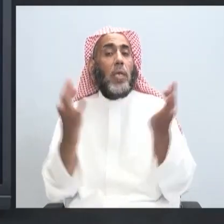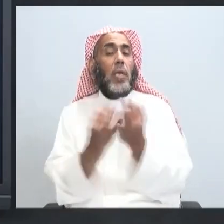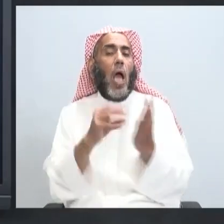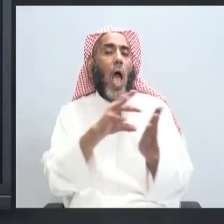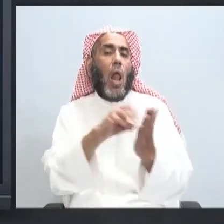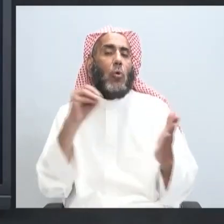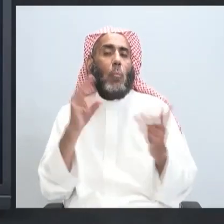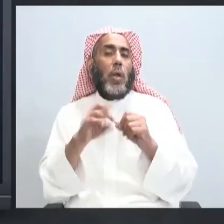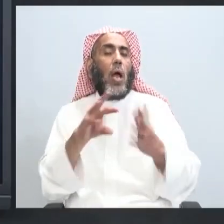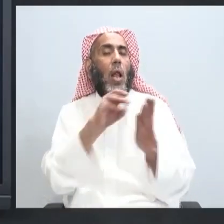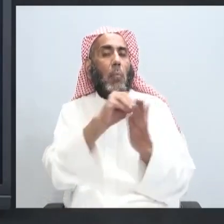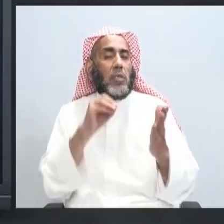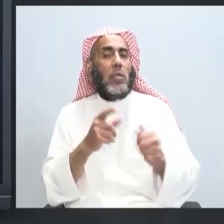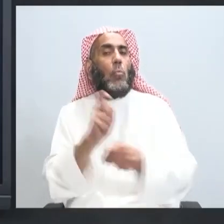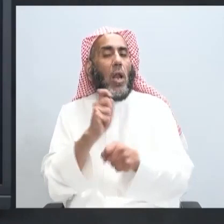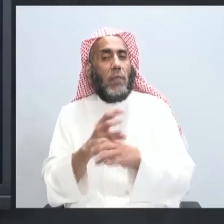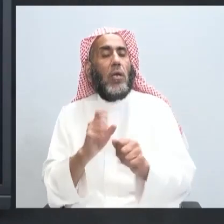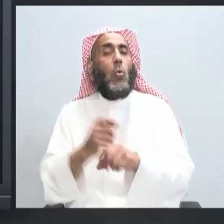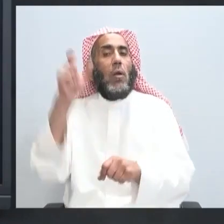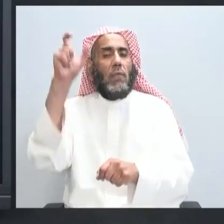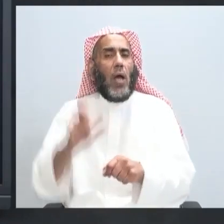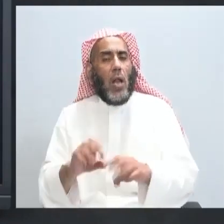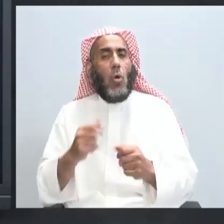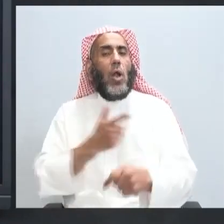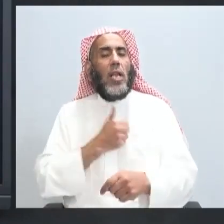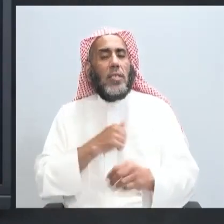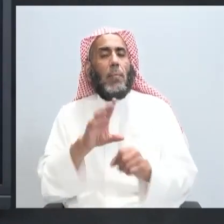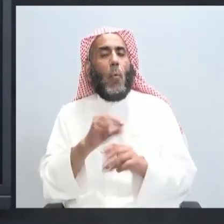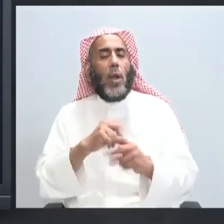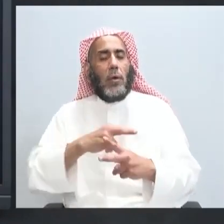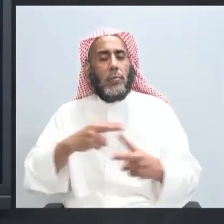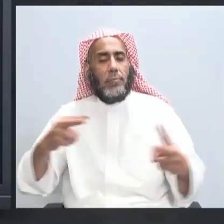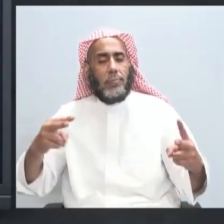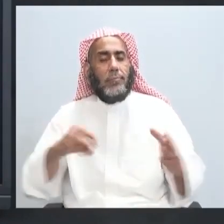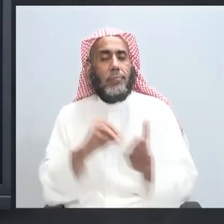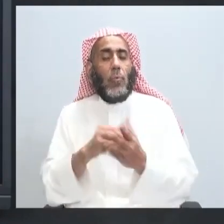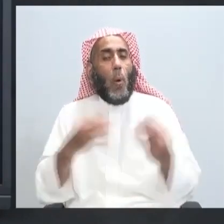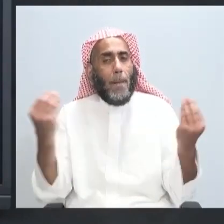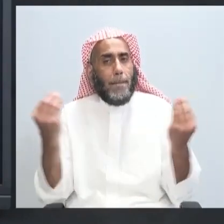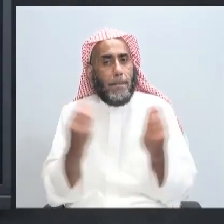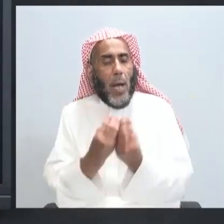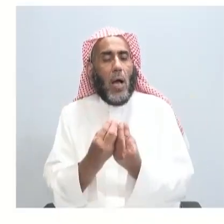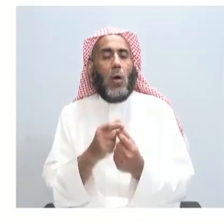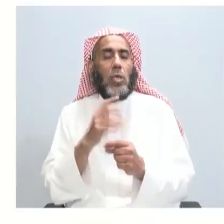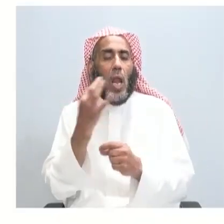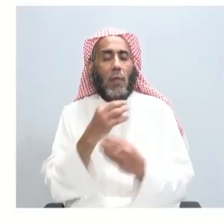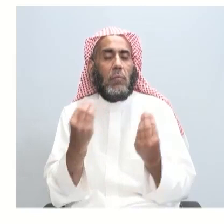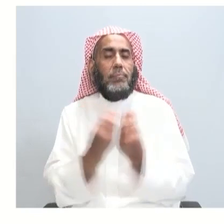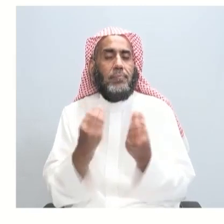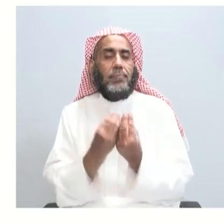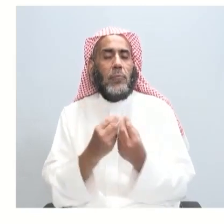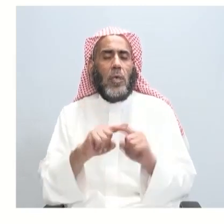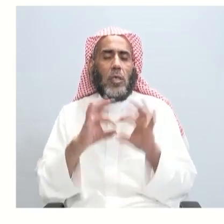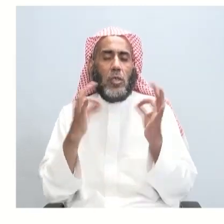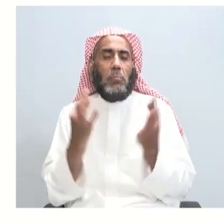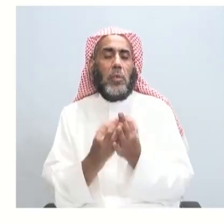التي منها المصدر ومنها الفعل ومنها الفاع الاسم ومنها ايضا ما يرد عج من الفاظ اذا وجدنا اللفظ وجدنا معه